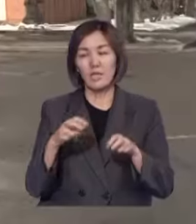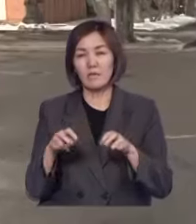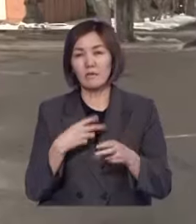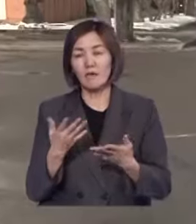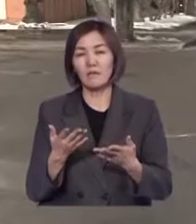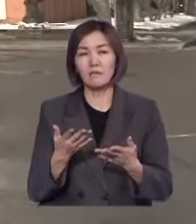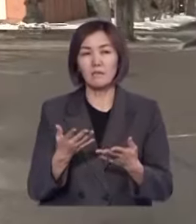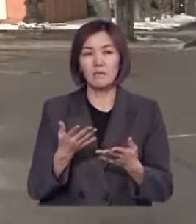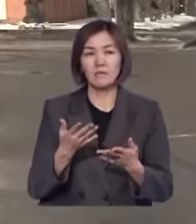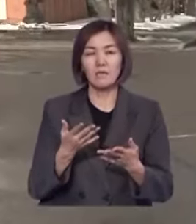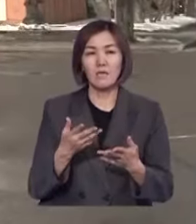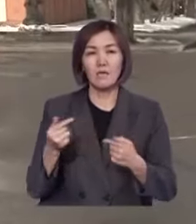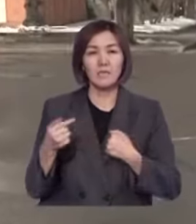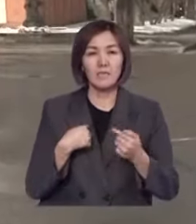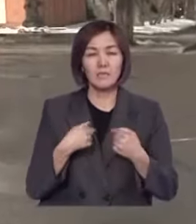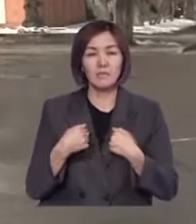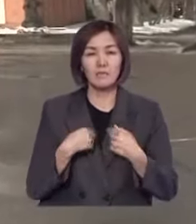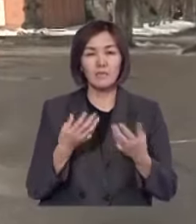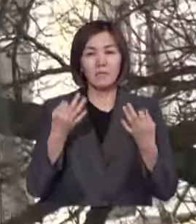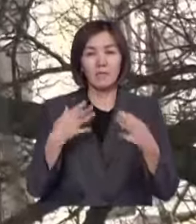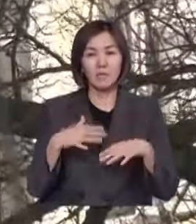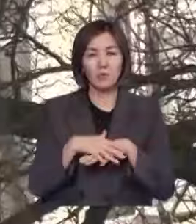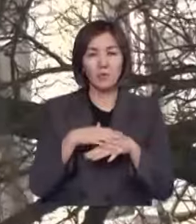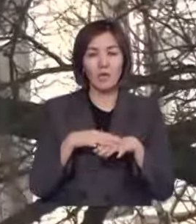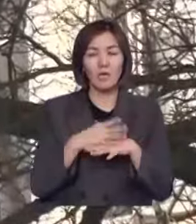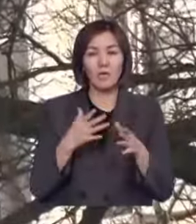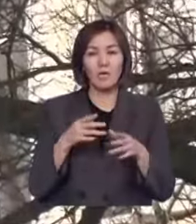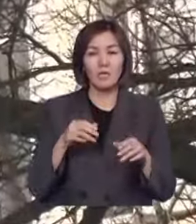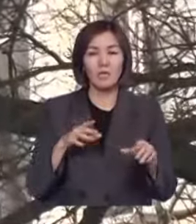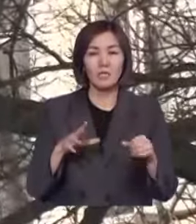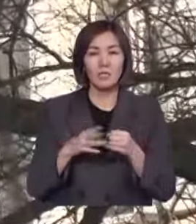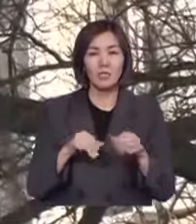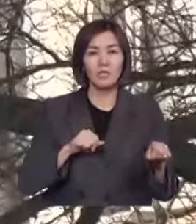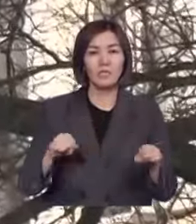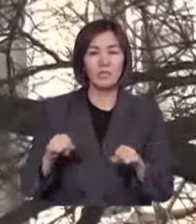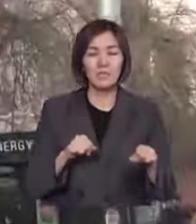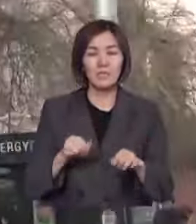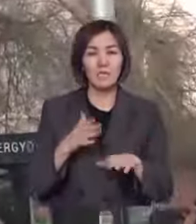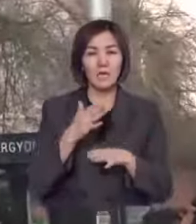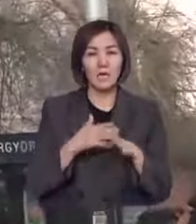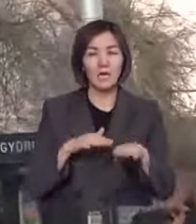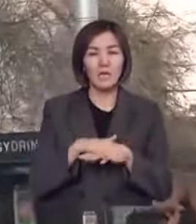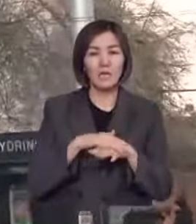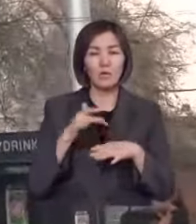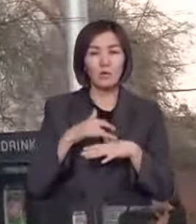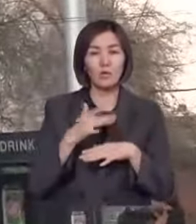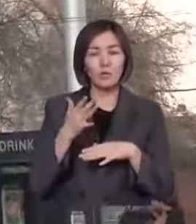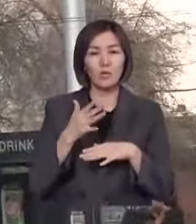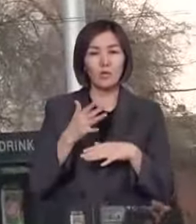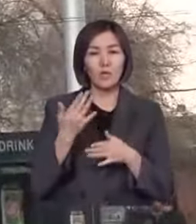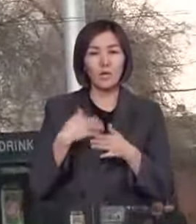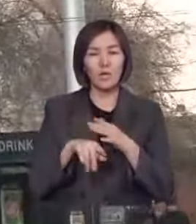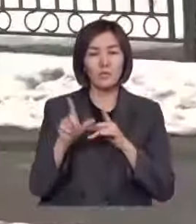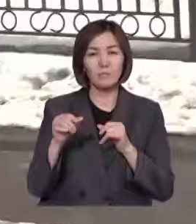кезікті. Ал зардап шеккен әдеттегідей қара халық, зілзаладан кейін шырылдаған қарашаның тең жартысы биік үйлерін тастап жер үйлерді